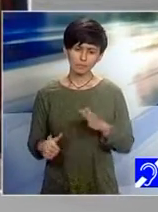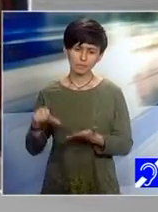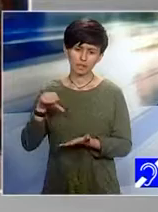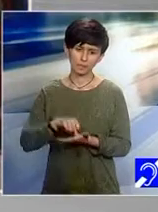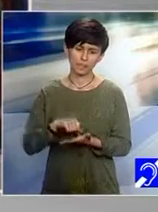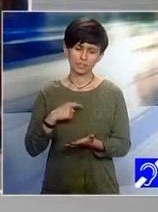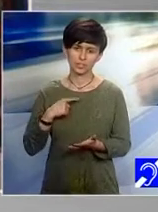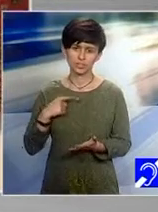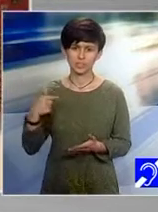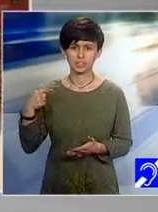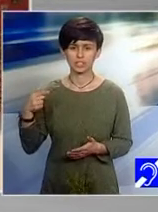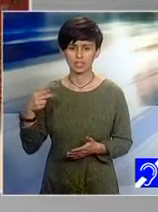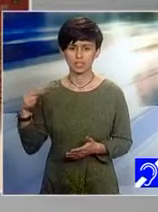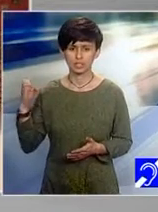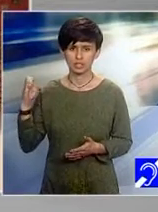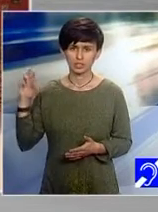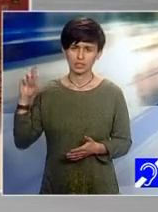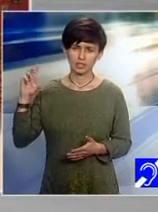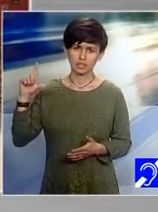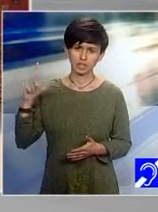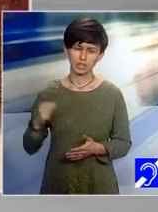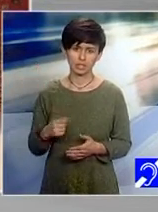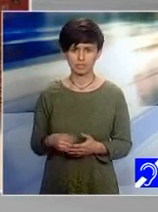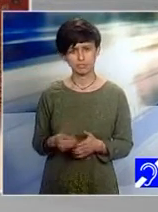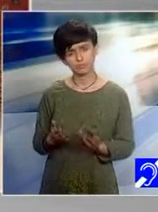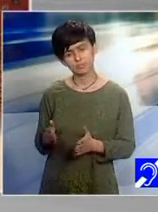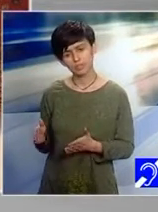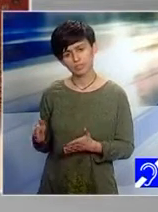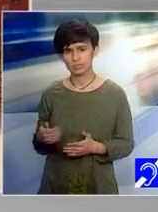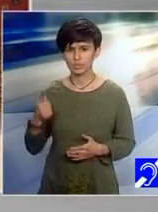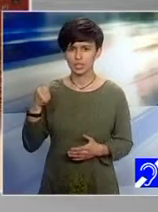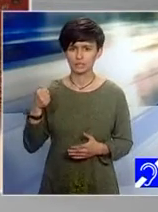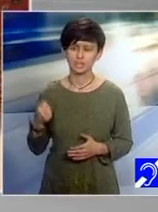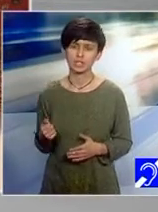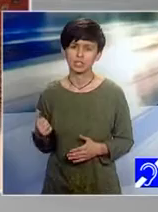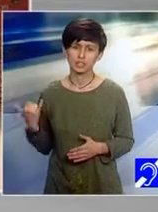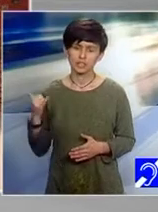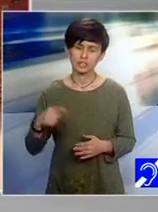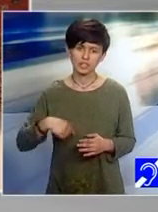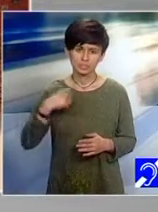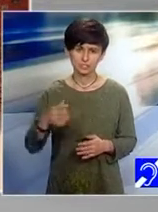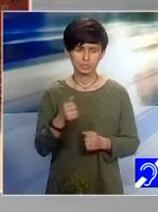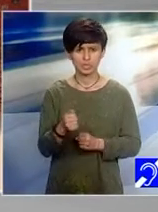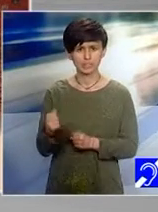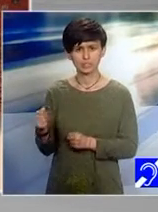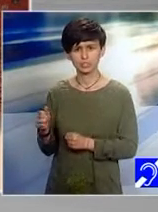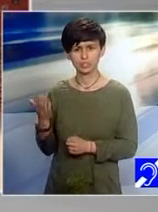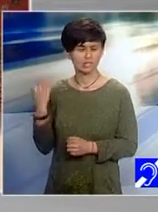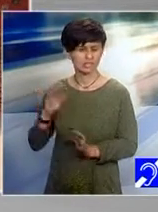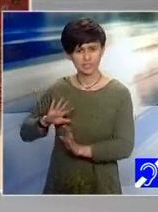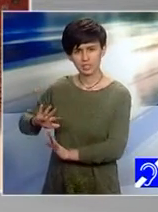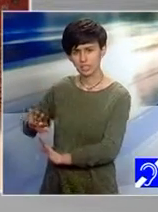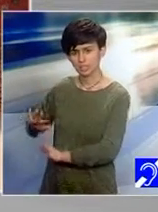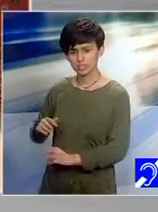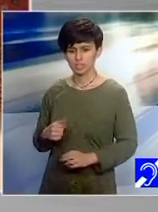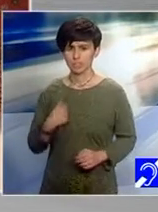fost inițiat de armenii veniți de după genocid, a fost cam neglijat și atunci am zis